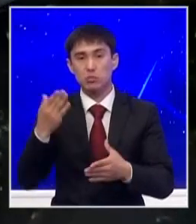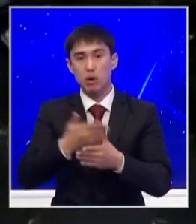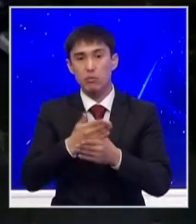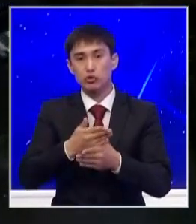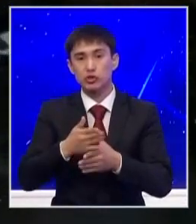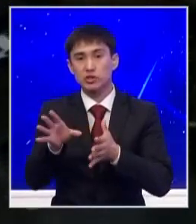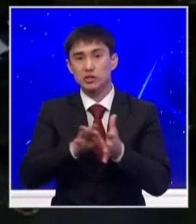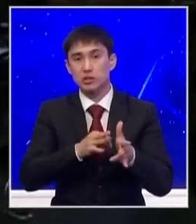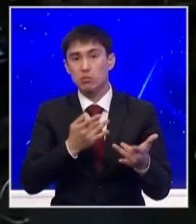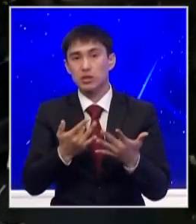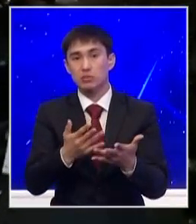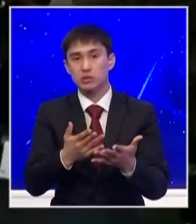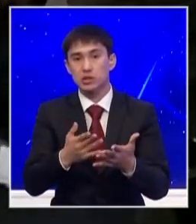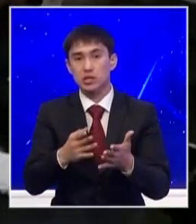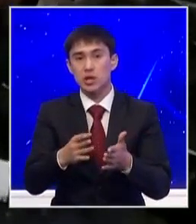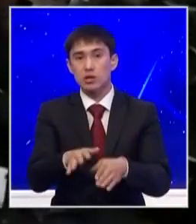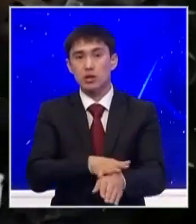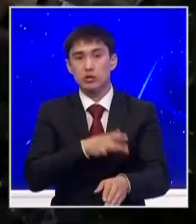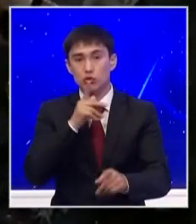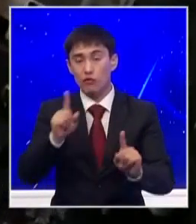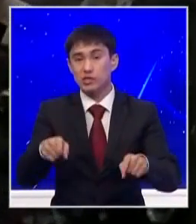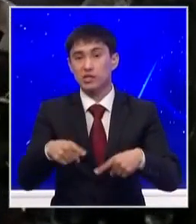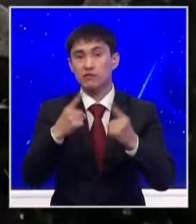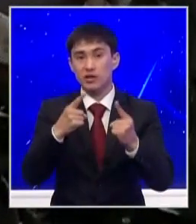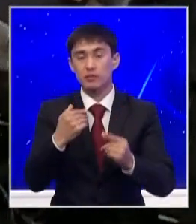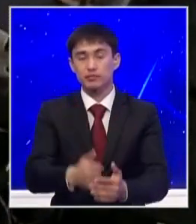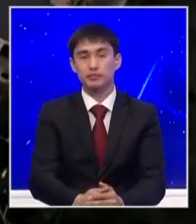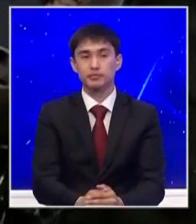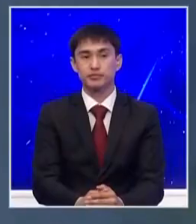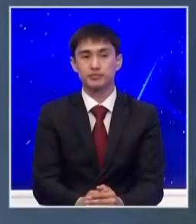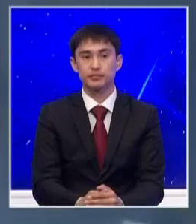помочь с неотложными потребностями и долгосрочным восстановлением.